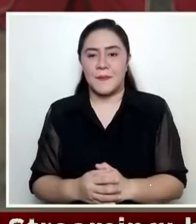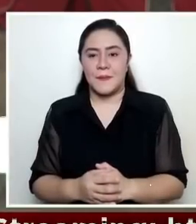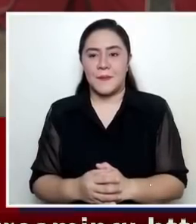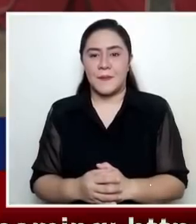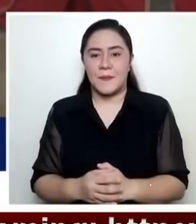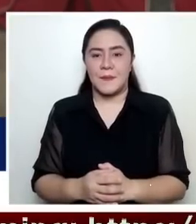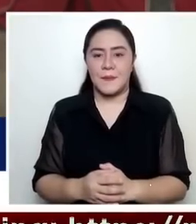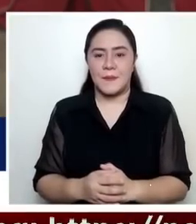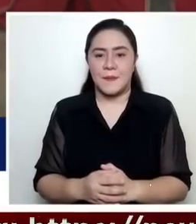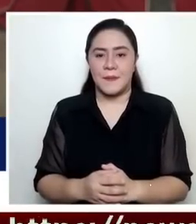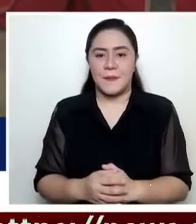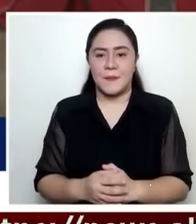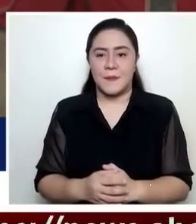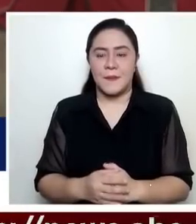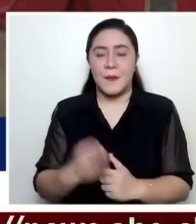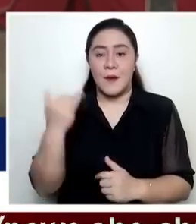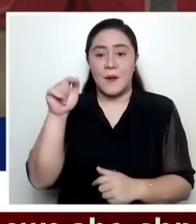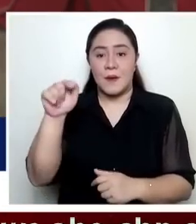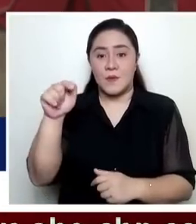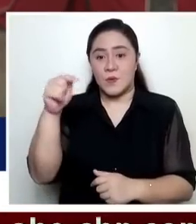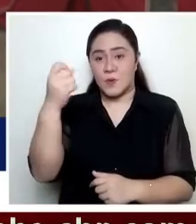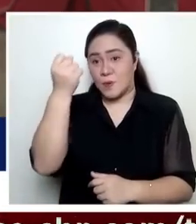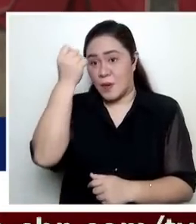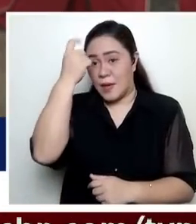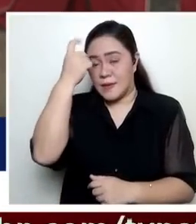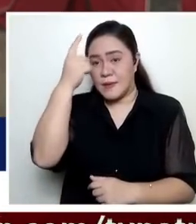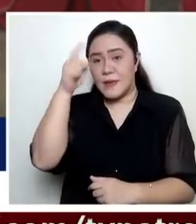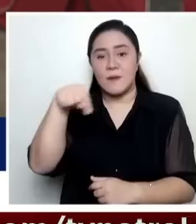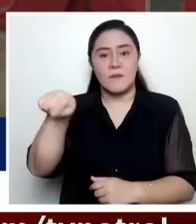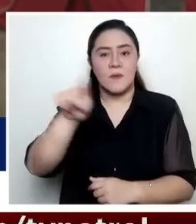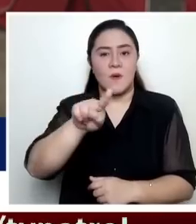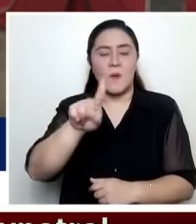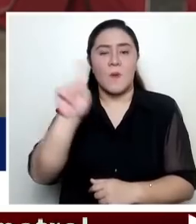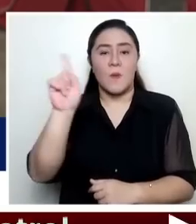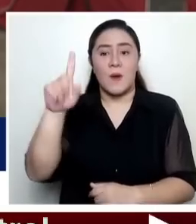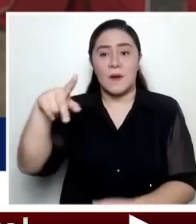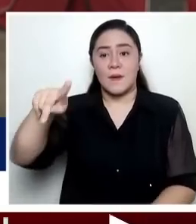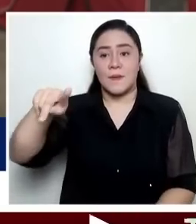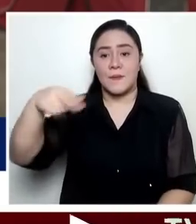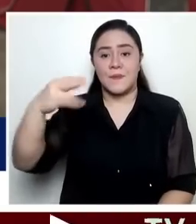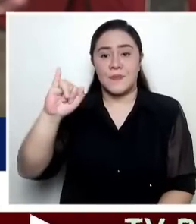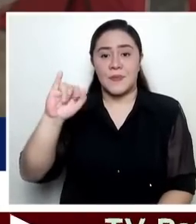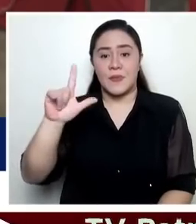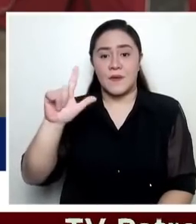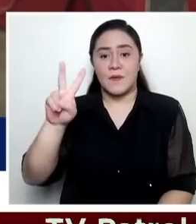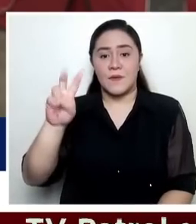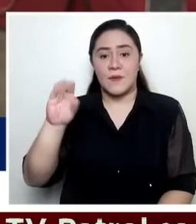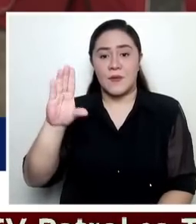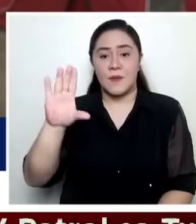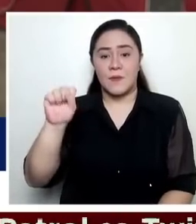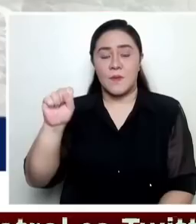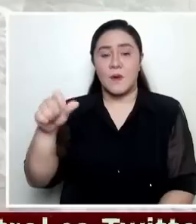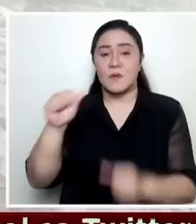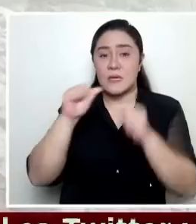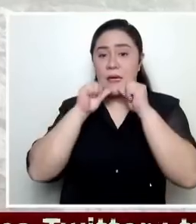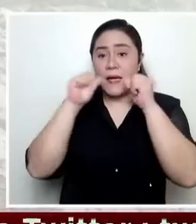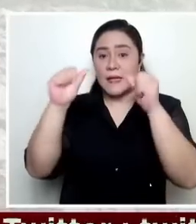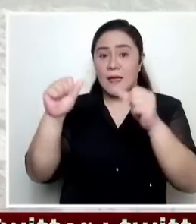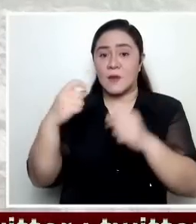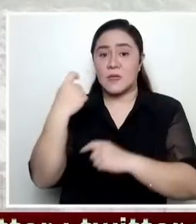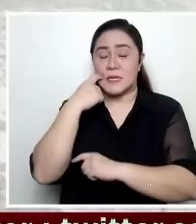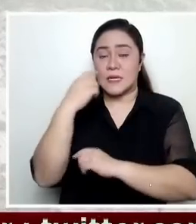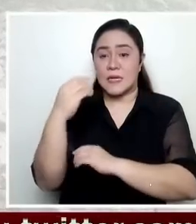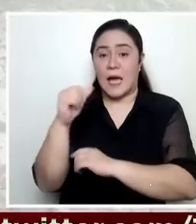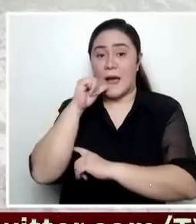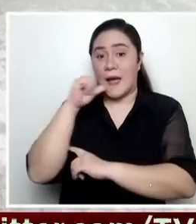Henry, para lang siguro higit na maintindihan ng mga nanonood, ang sabi ng Feebox mula nung lumindol kahapon ng umaga bago mag-alas 9 ay